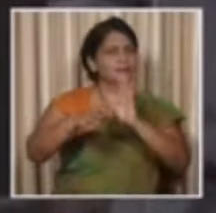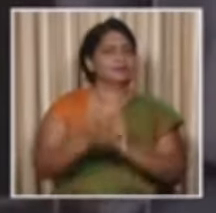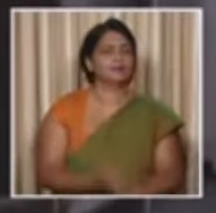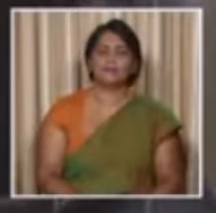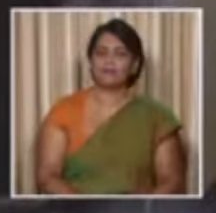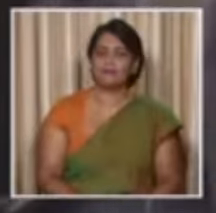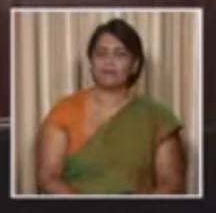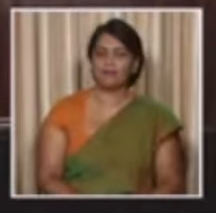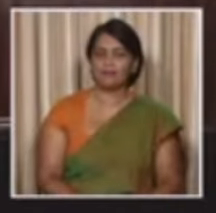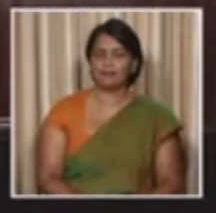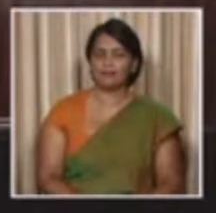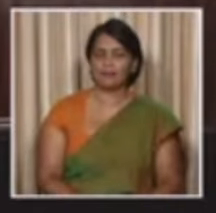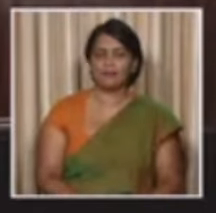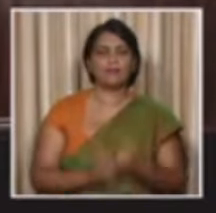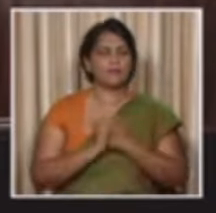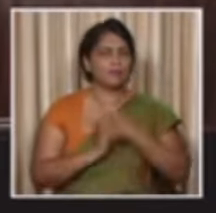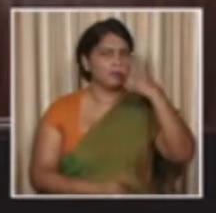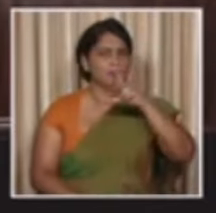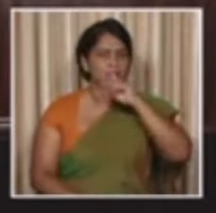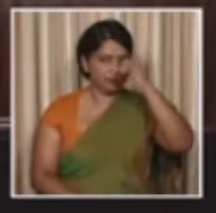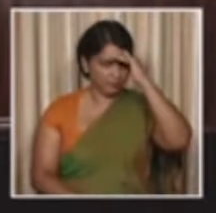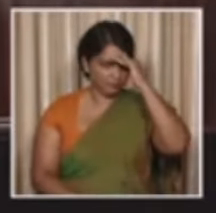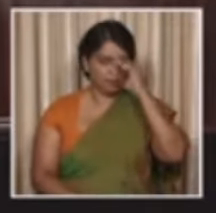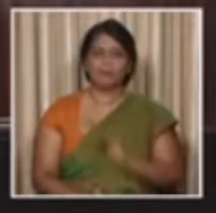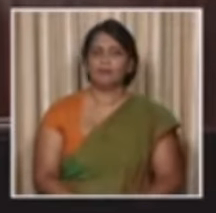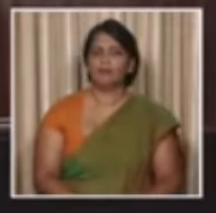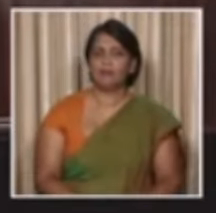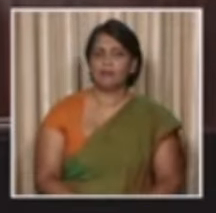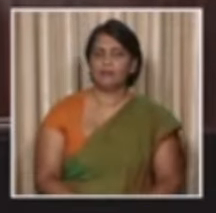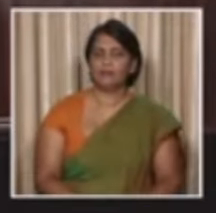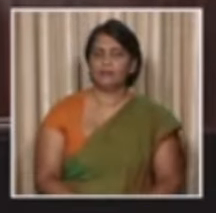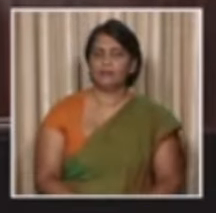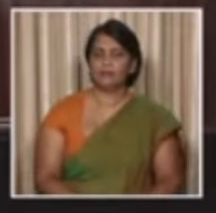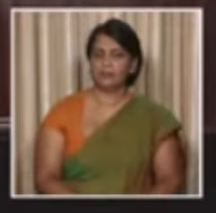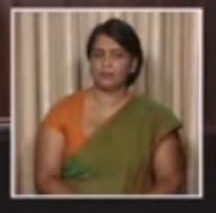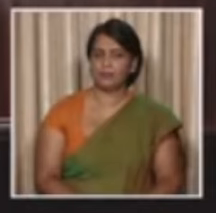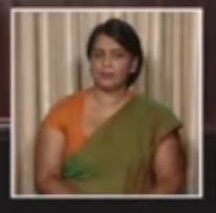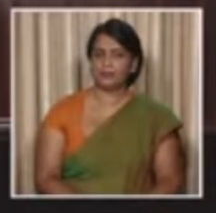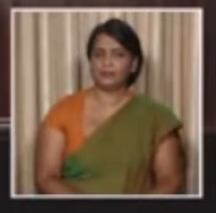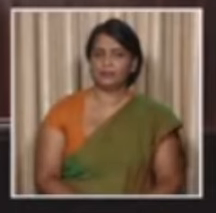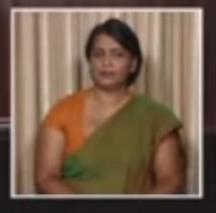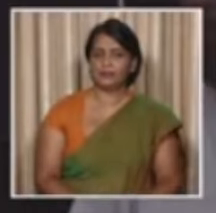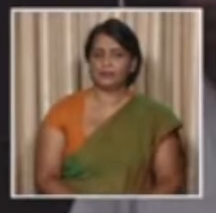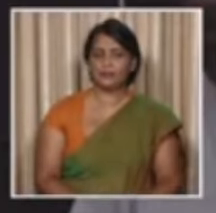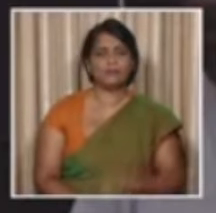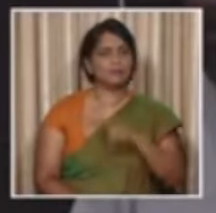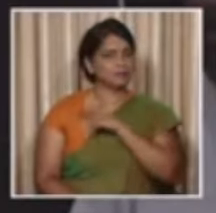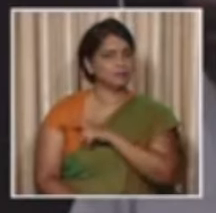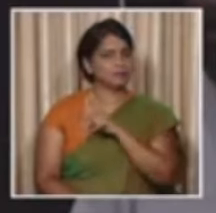කරමු. ගරු නියෝජ්‍යගත නායකතුමනි, ගරු නියෝජ්‍යගත නායකතුමනි, මේ